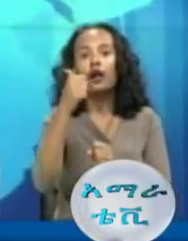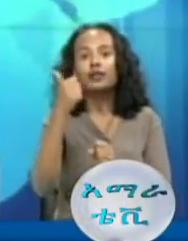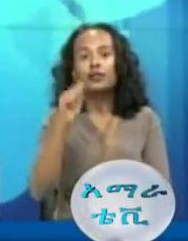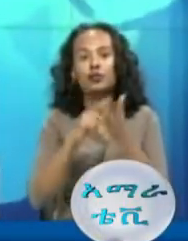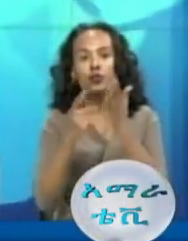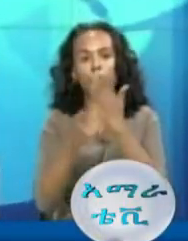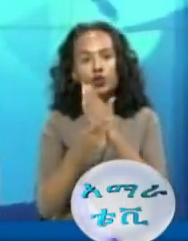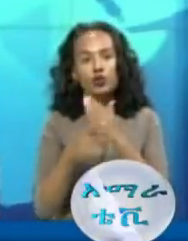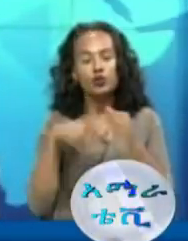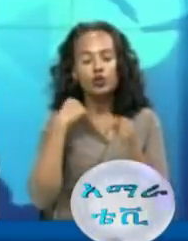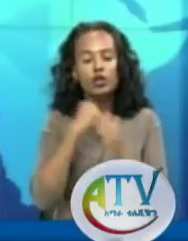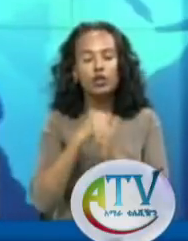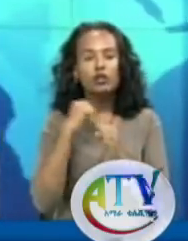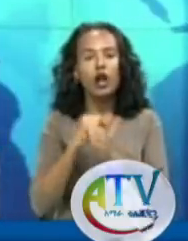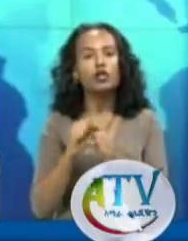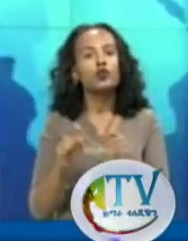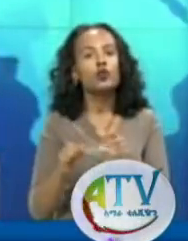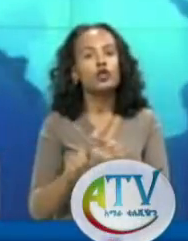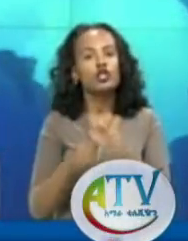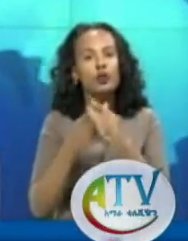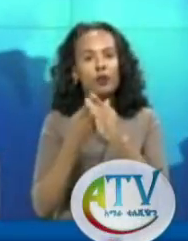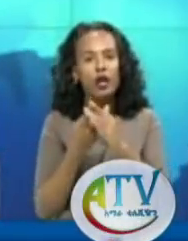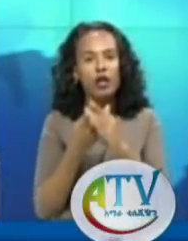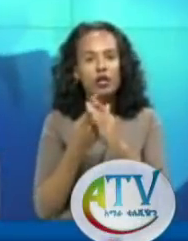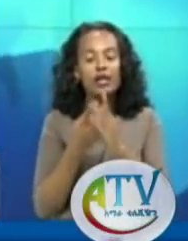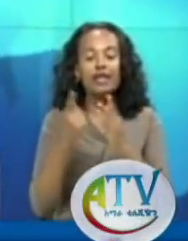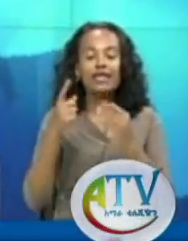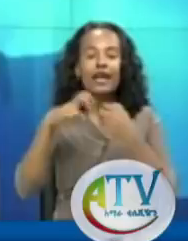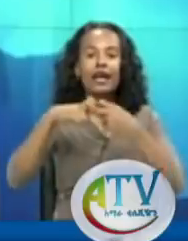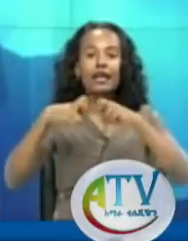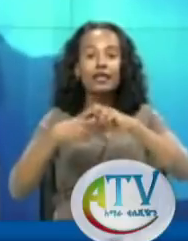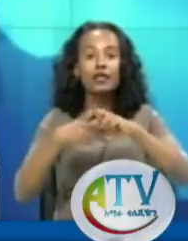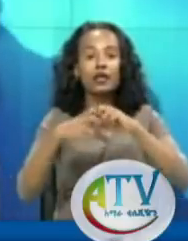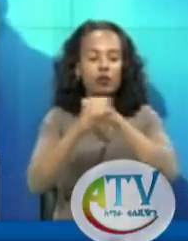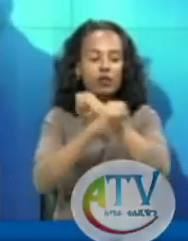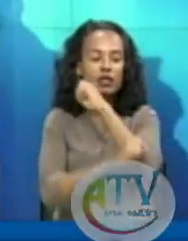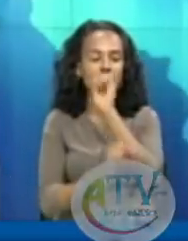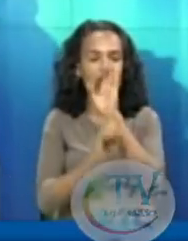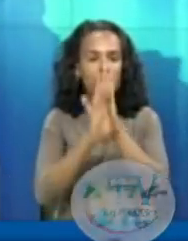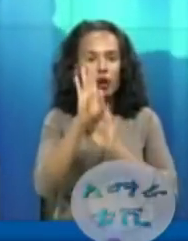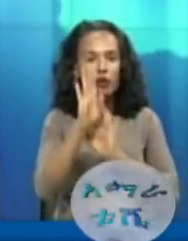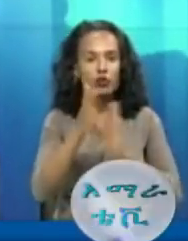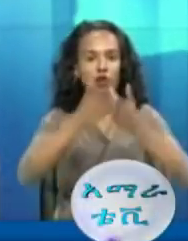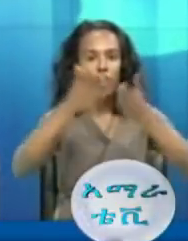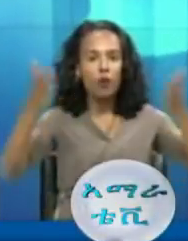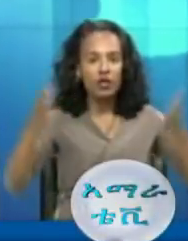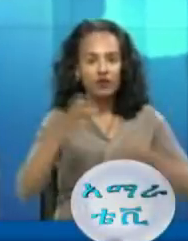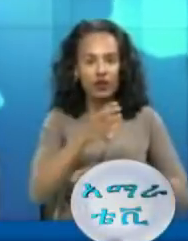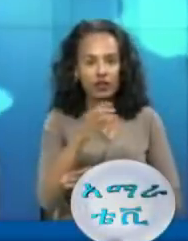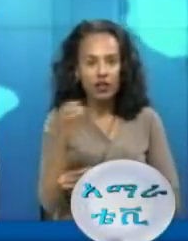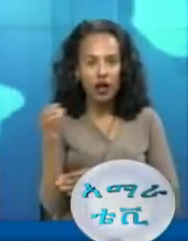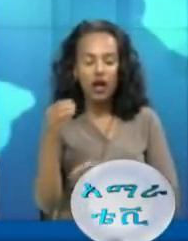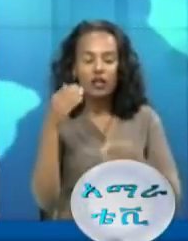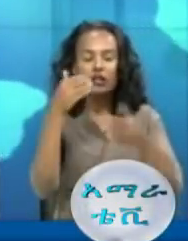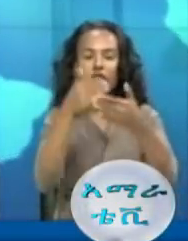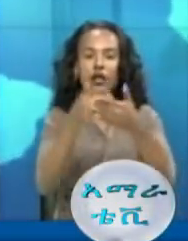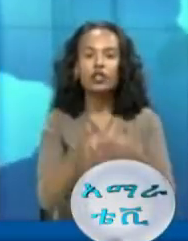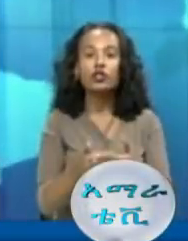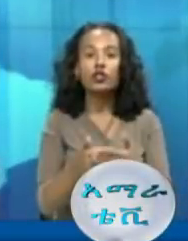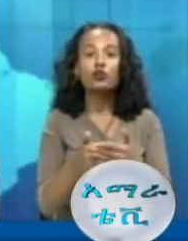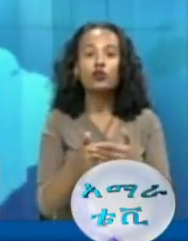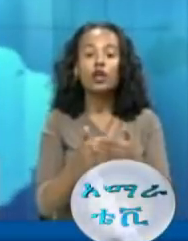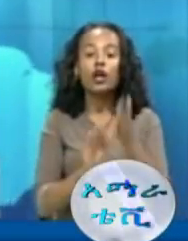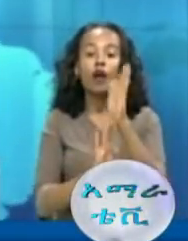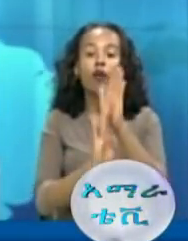ፕሮጀክቶች ስራቸው ይጀመራል። የኤሌክትሪክ መሰረተ ልማቱን ከማስፋትና ተደራሽነትን